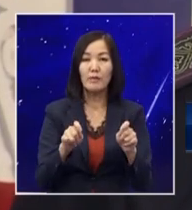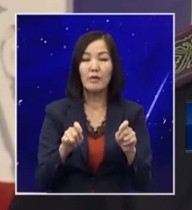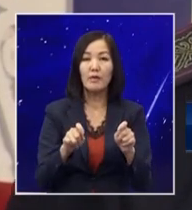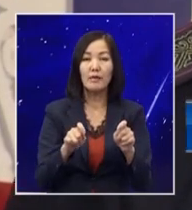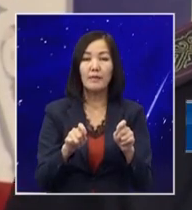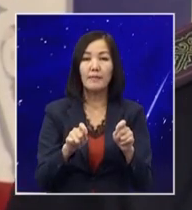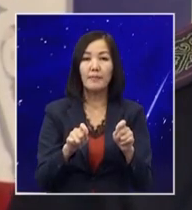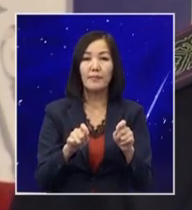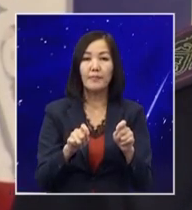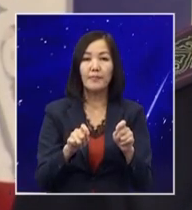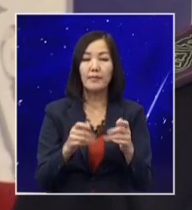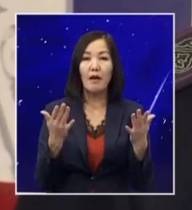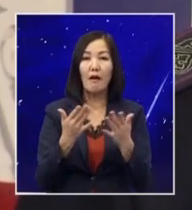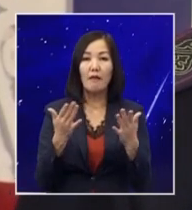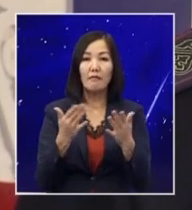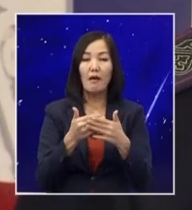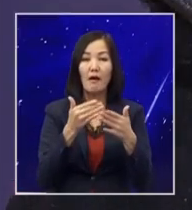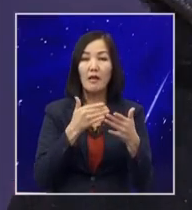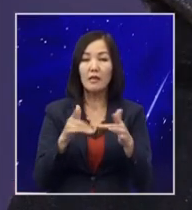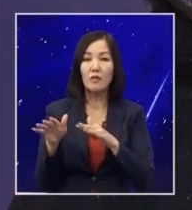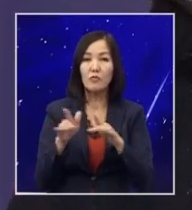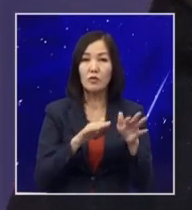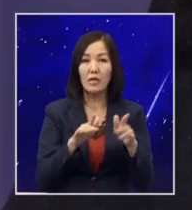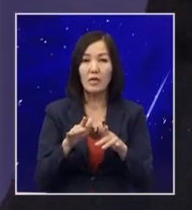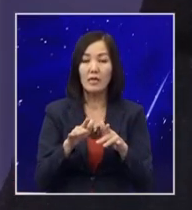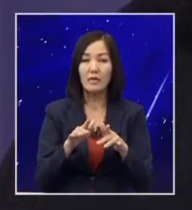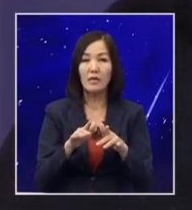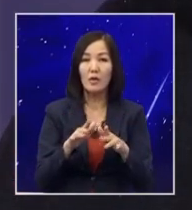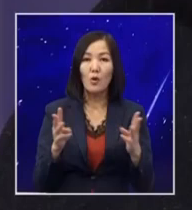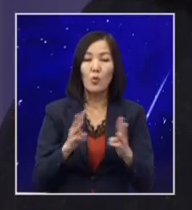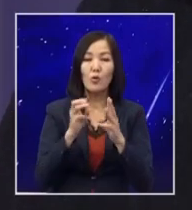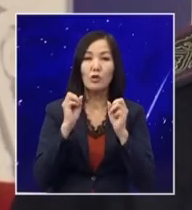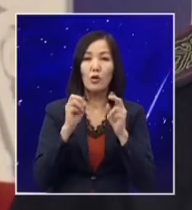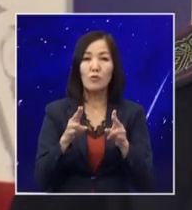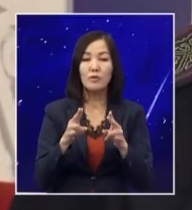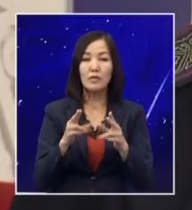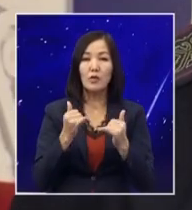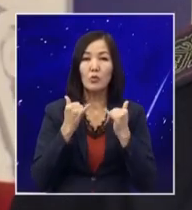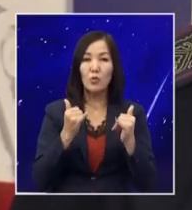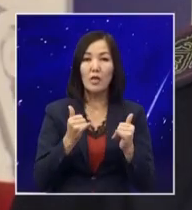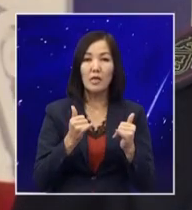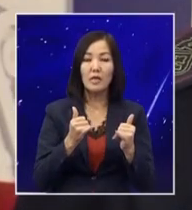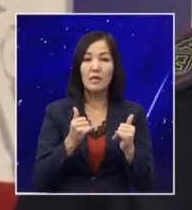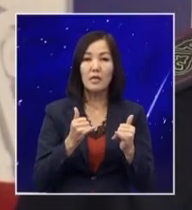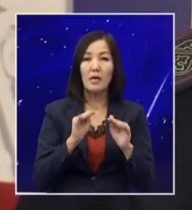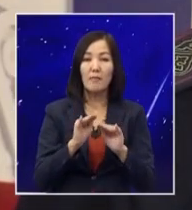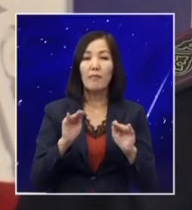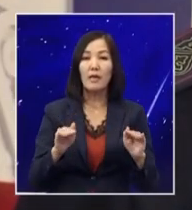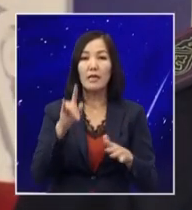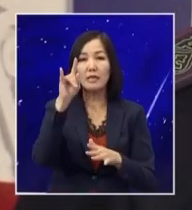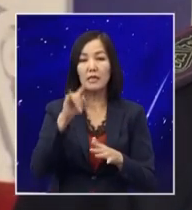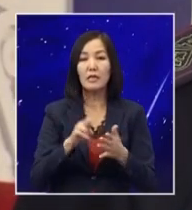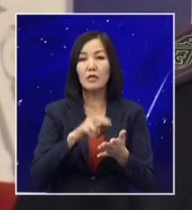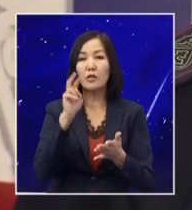жаңағы қандай алдын алу шаралары өрт қауіпсіздік туралы балалардың терезеден